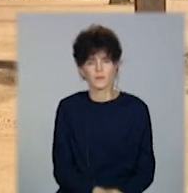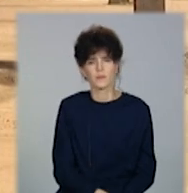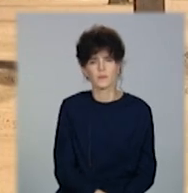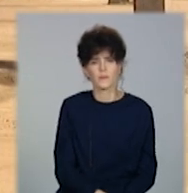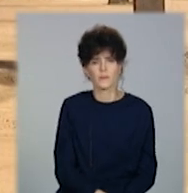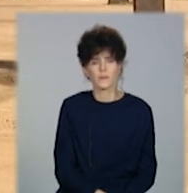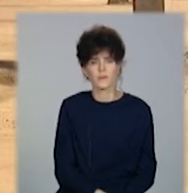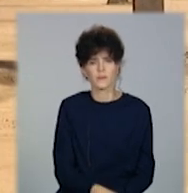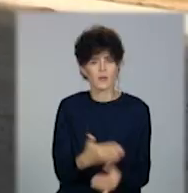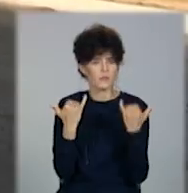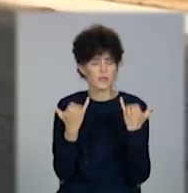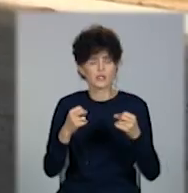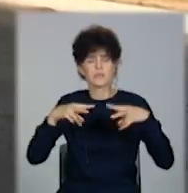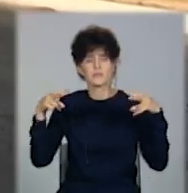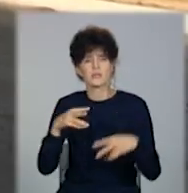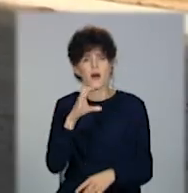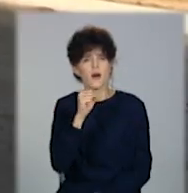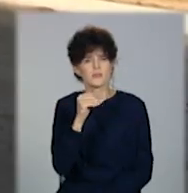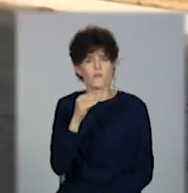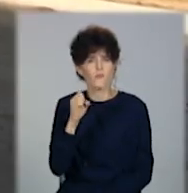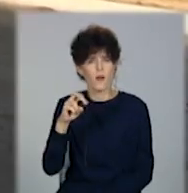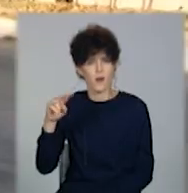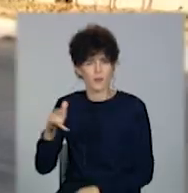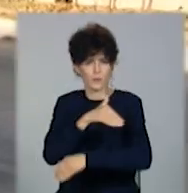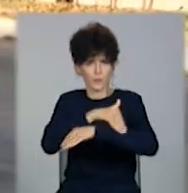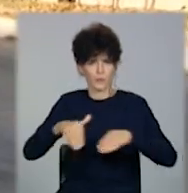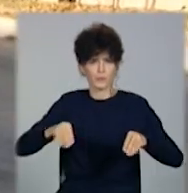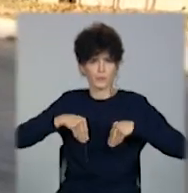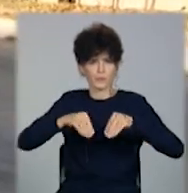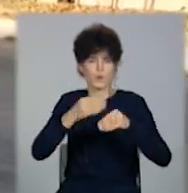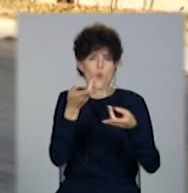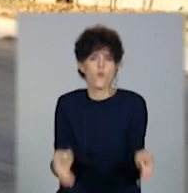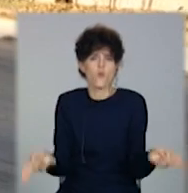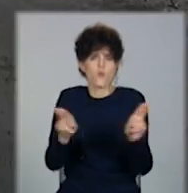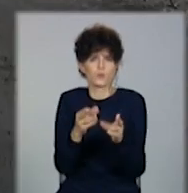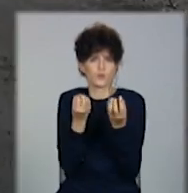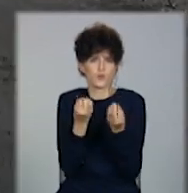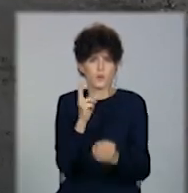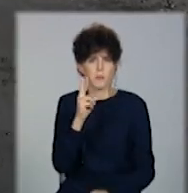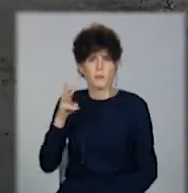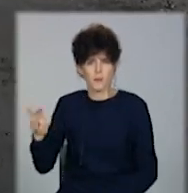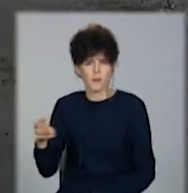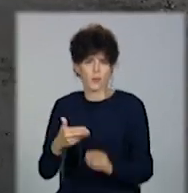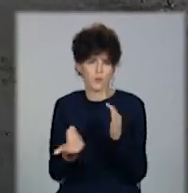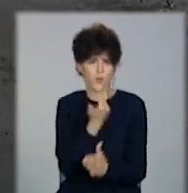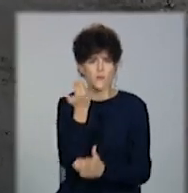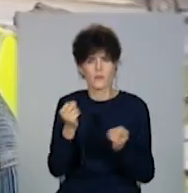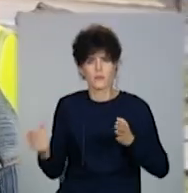Зараз шари асфальту укладають в кінці вулиці Шмітта. Позаду вже декілька кілометрів нової дороги.